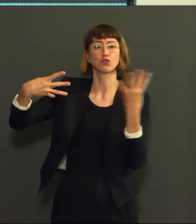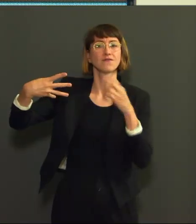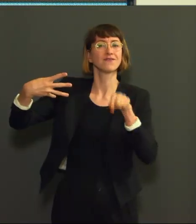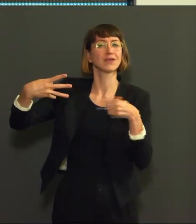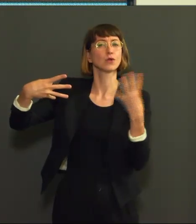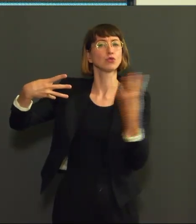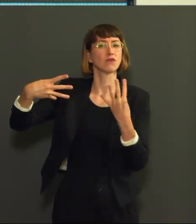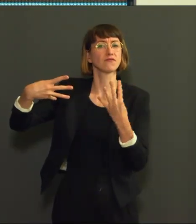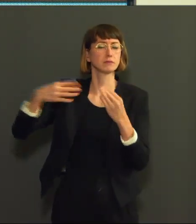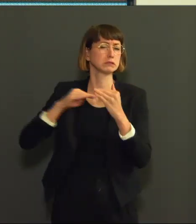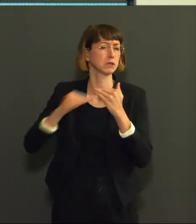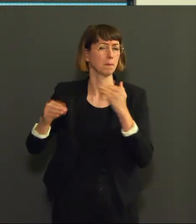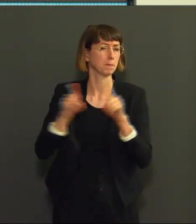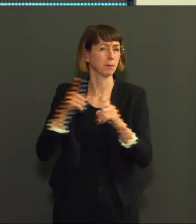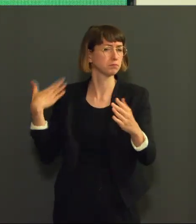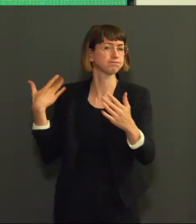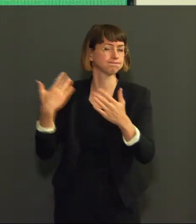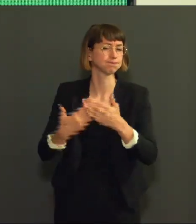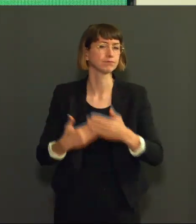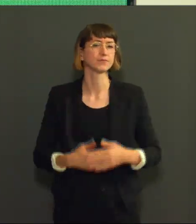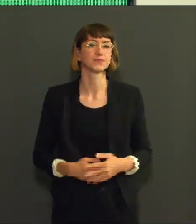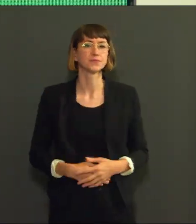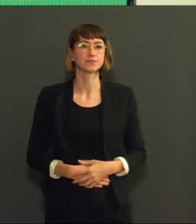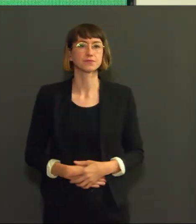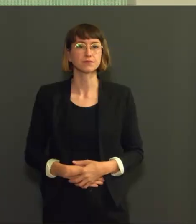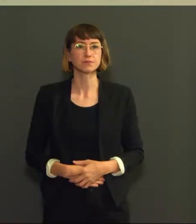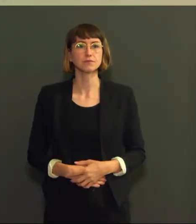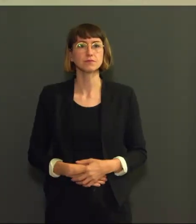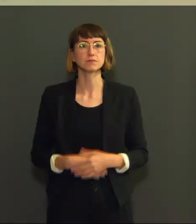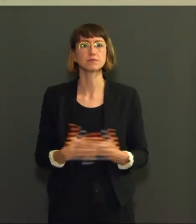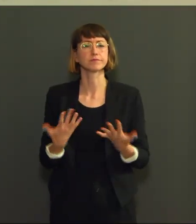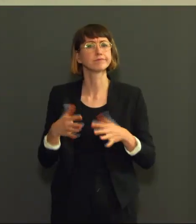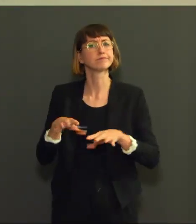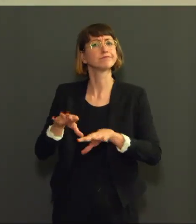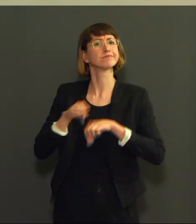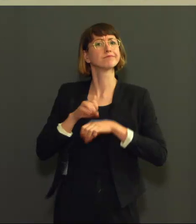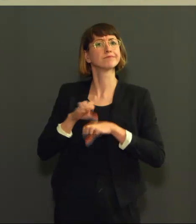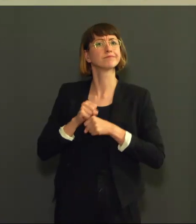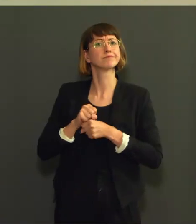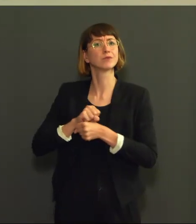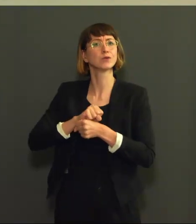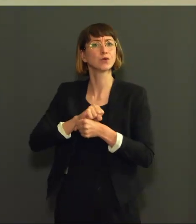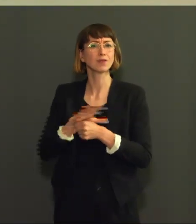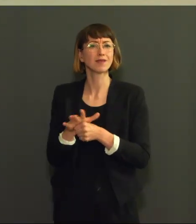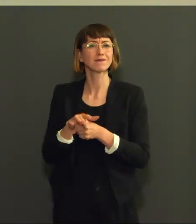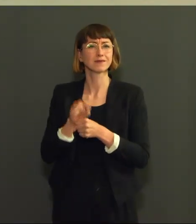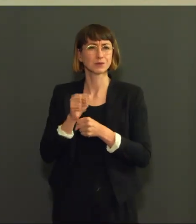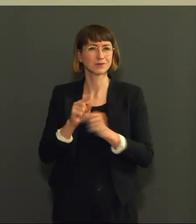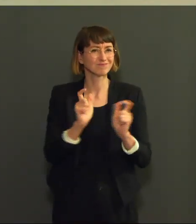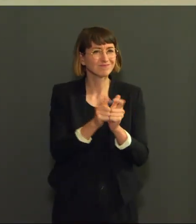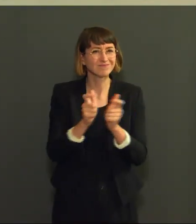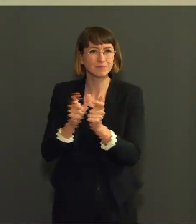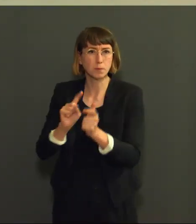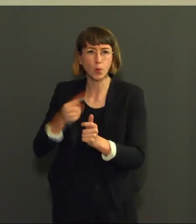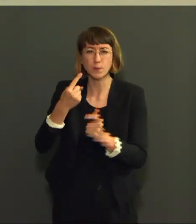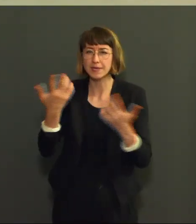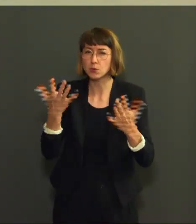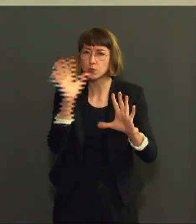contaminations. Pour ces contaminations, le nombre le plus important est observé dans la région de